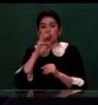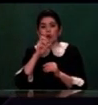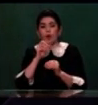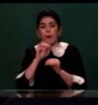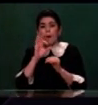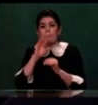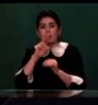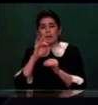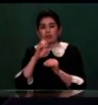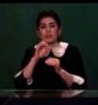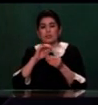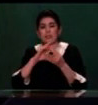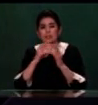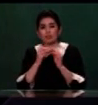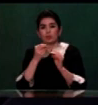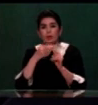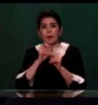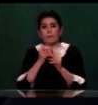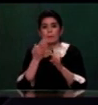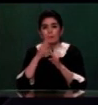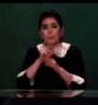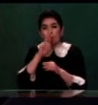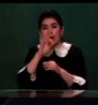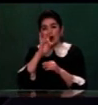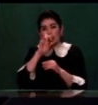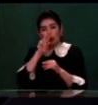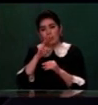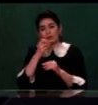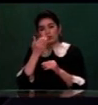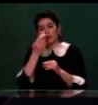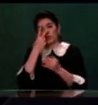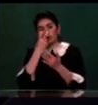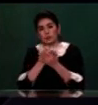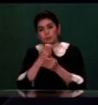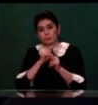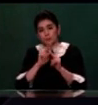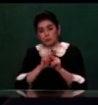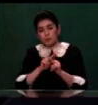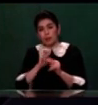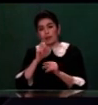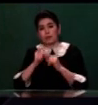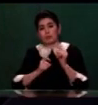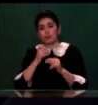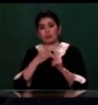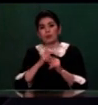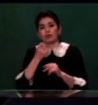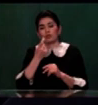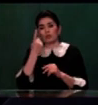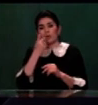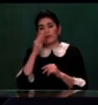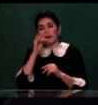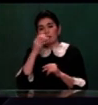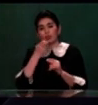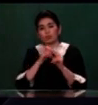operatsion tizimasiga kirish uchun parollar qo'yish orqali uni, demak, ko'rib o'tgan edik. Keyingi navbatdagisi bir nechta fayl